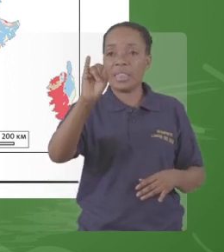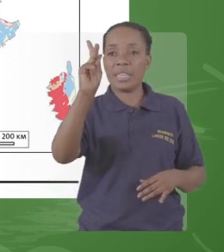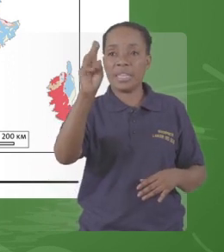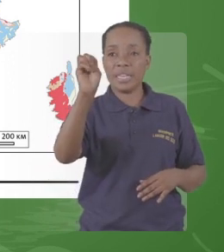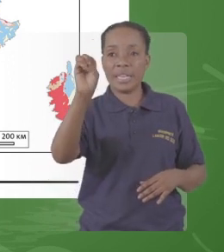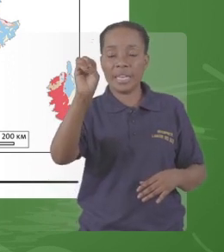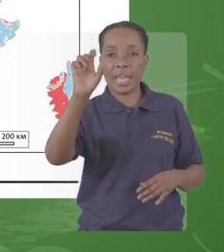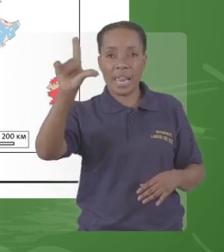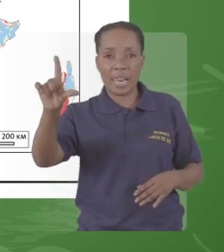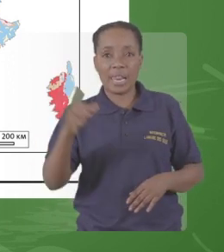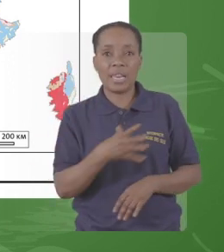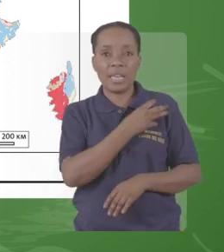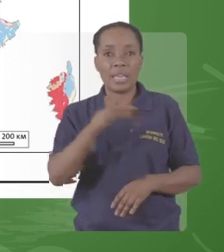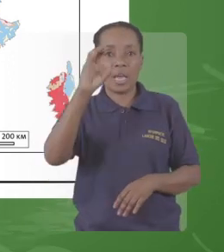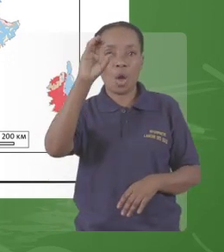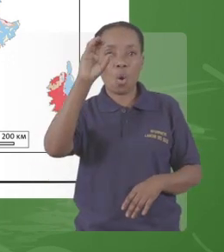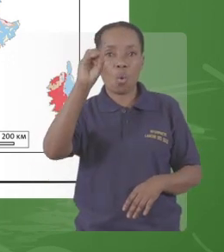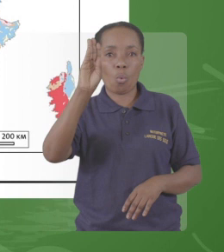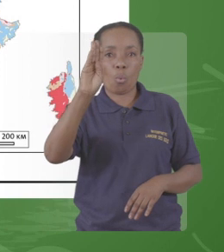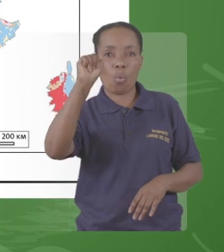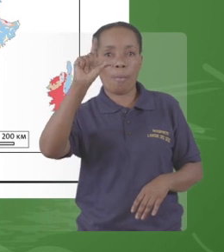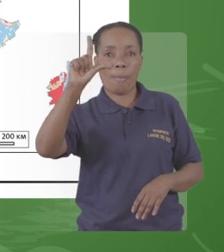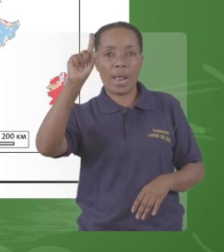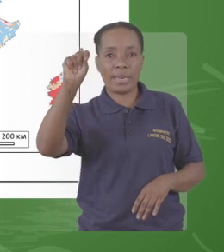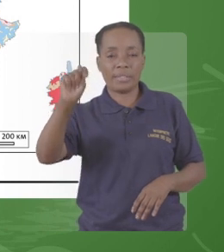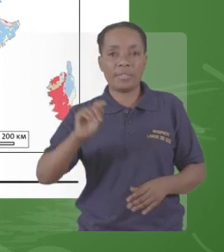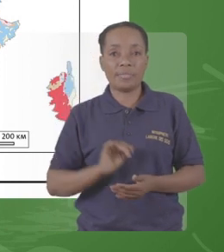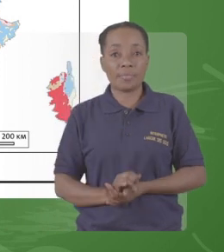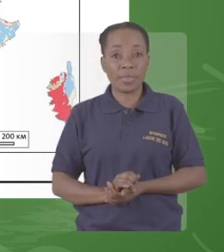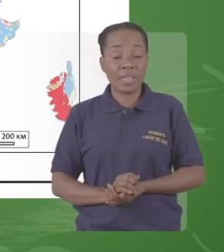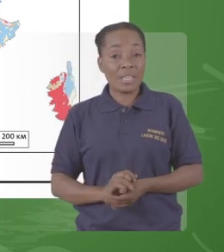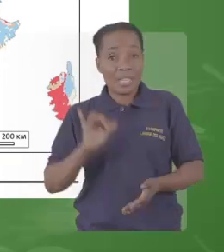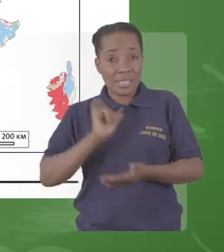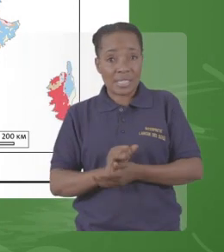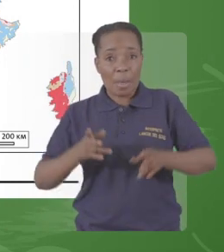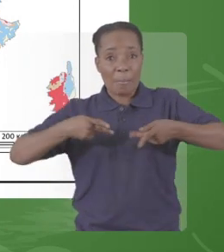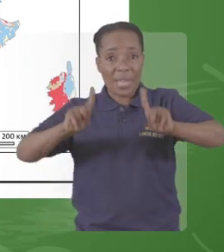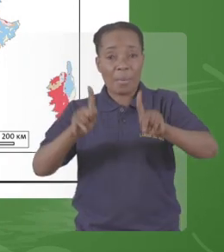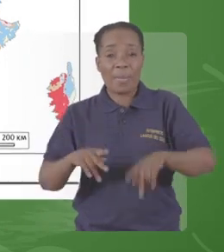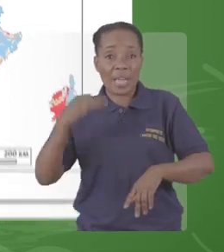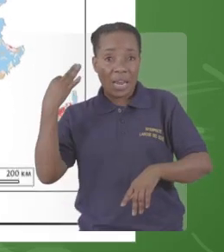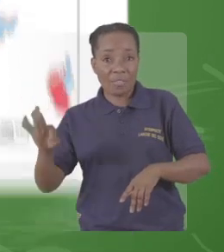ce qui fait pour la France des atouts importants pour le développement de l'industrie.